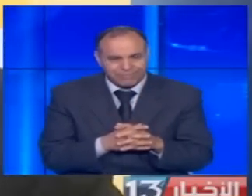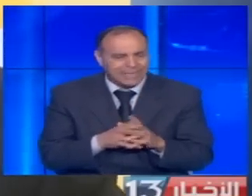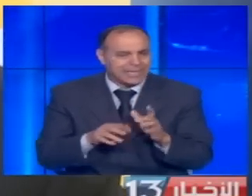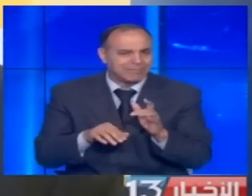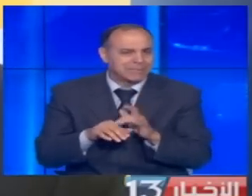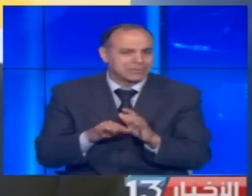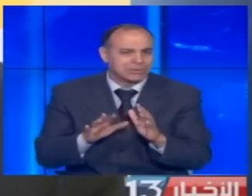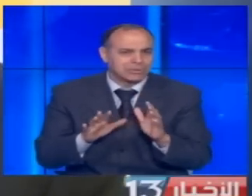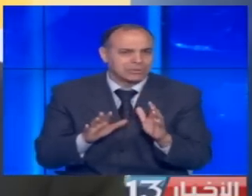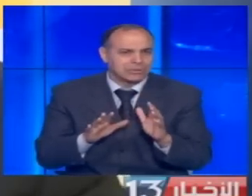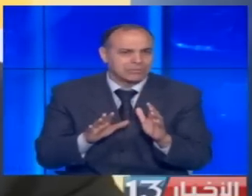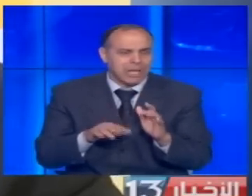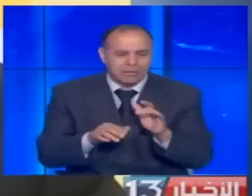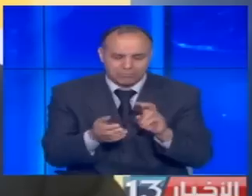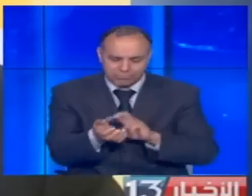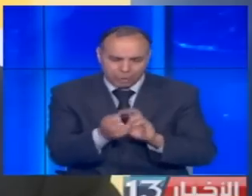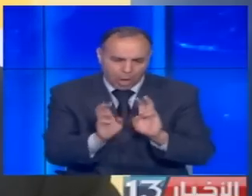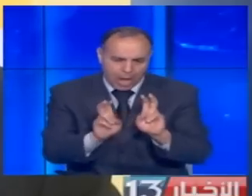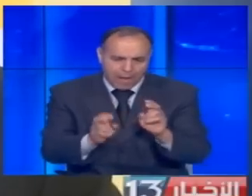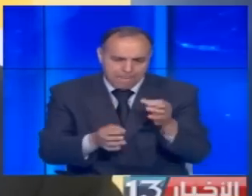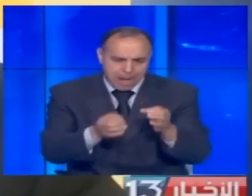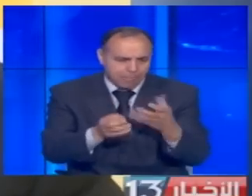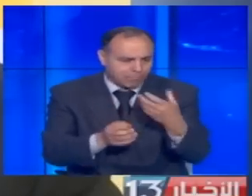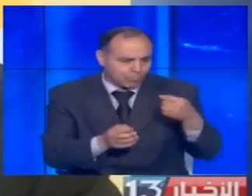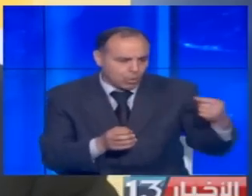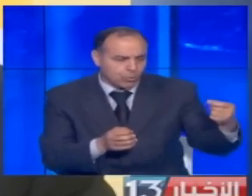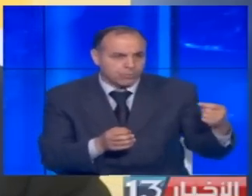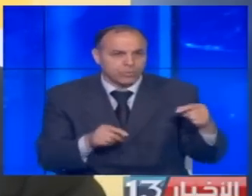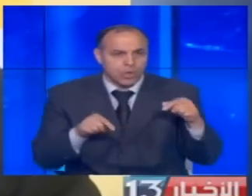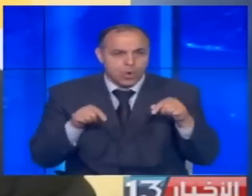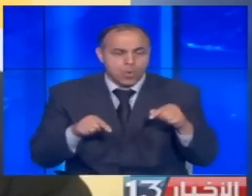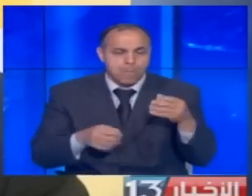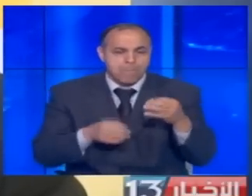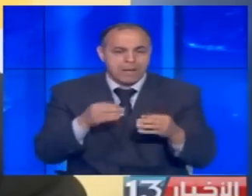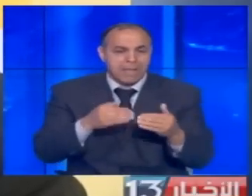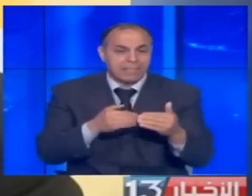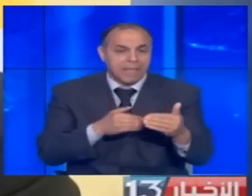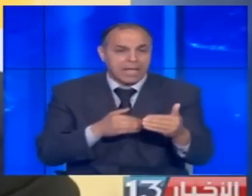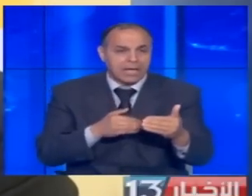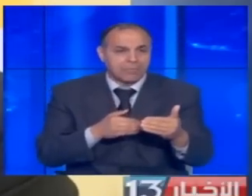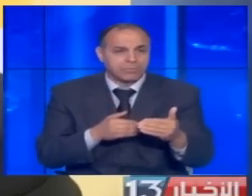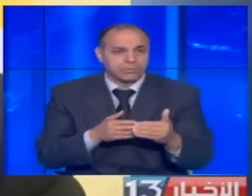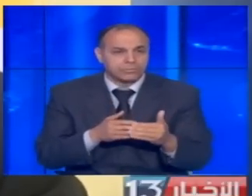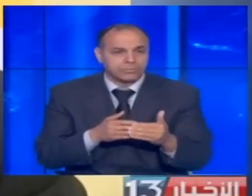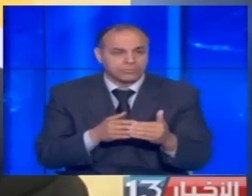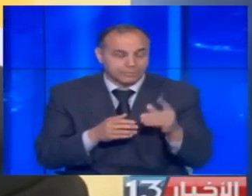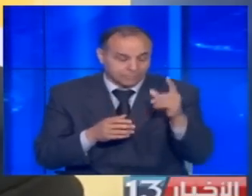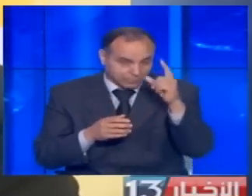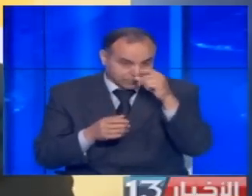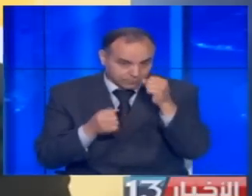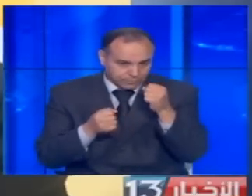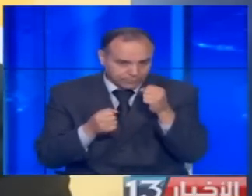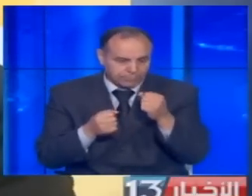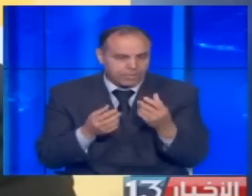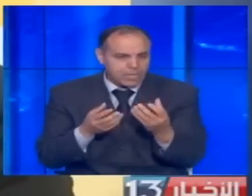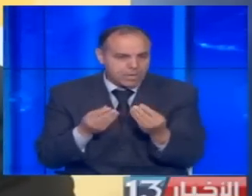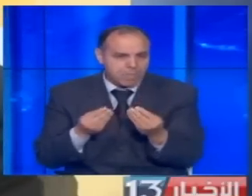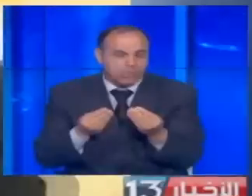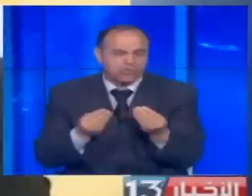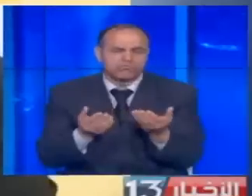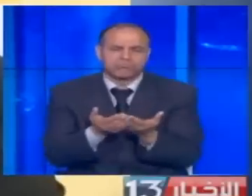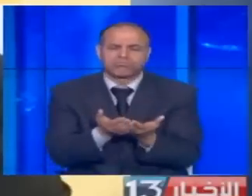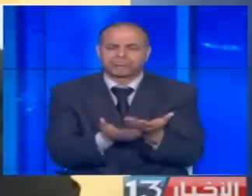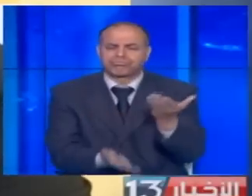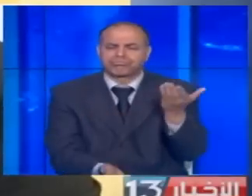من الاصل وهو ايصال العداله الاتحاد اللي ما كنت قريب اصبح فيه عديد من القضايا